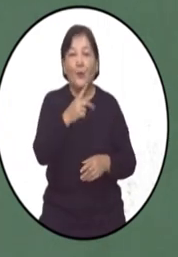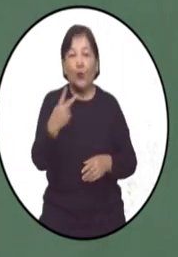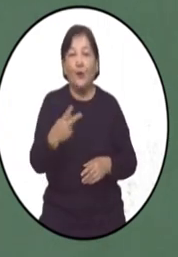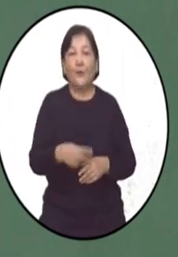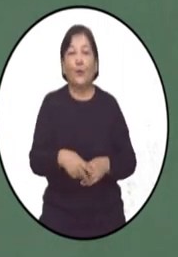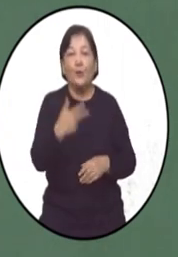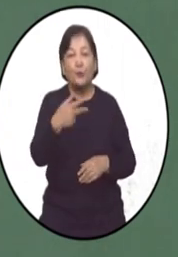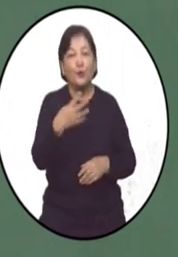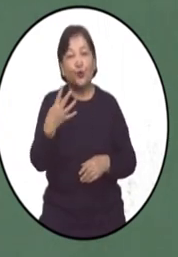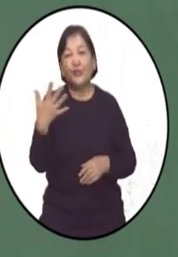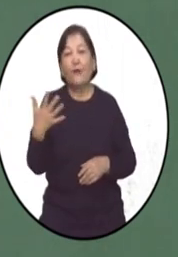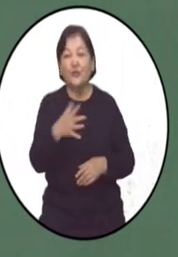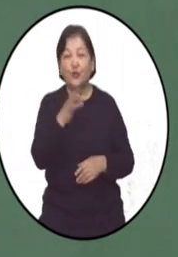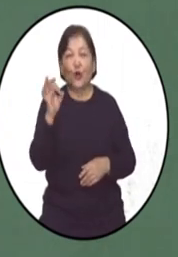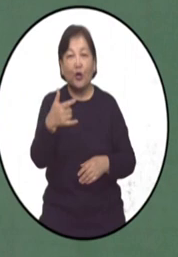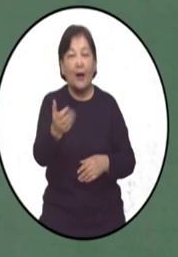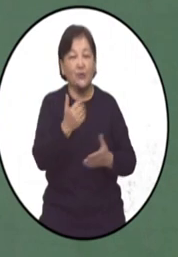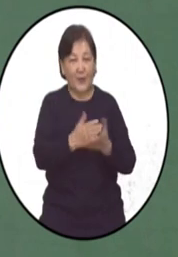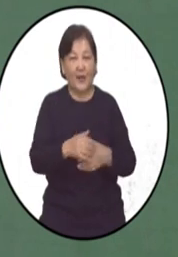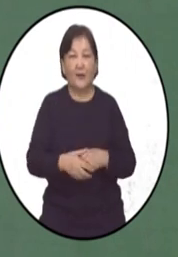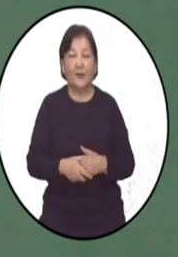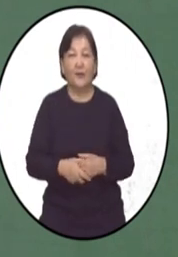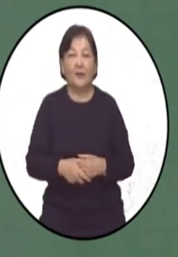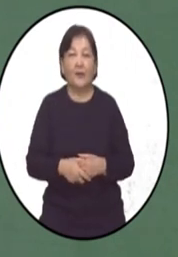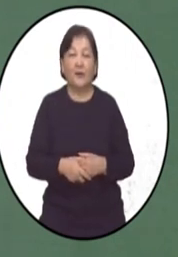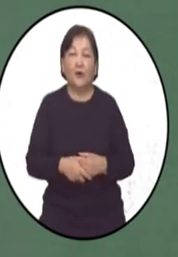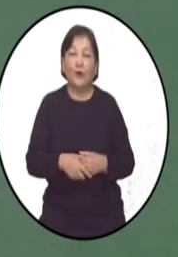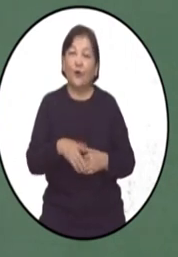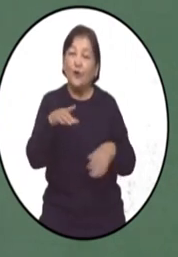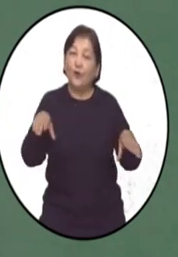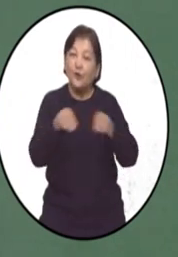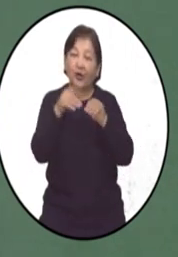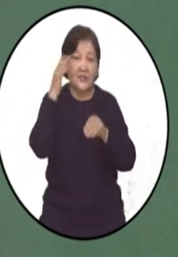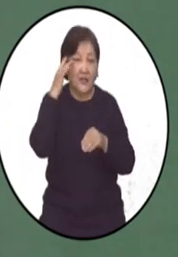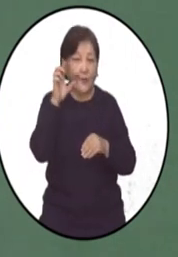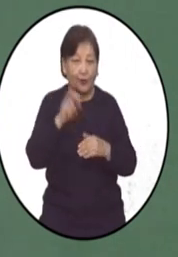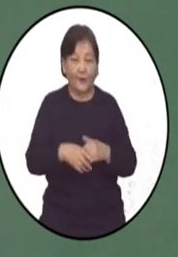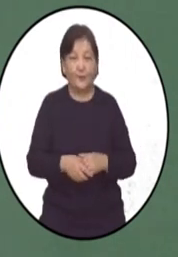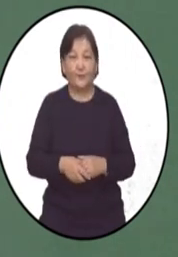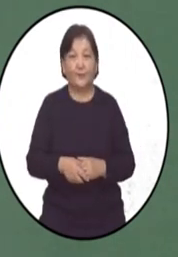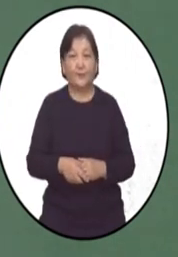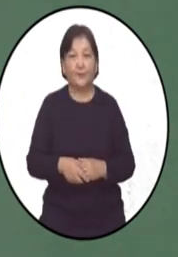авъя. За тэгэд ерөнхий санаа бол